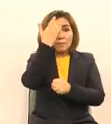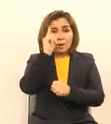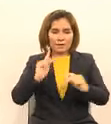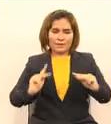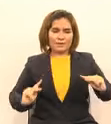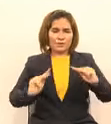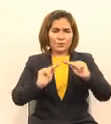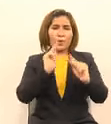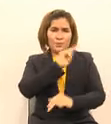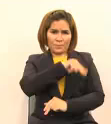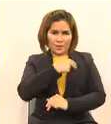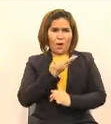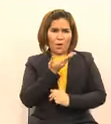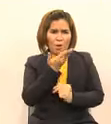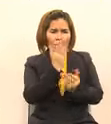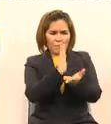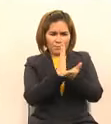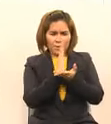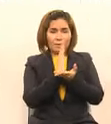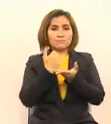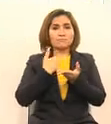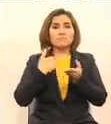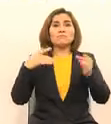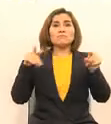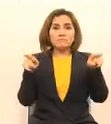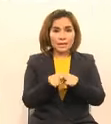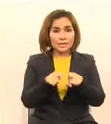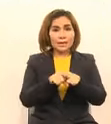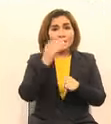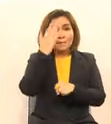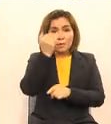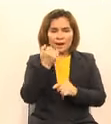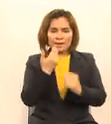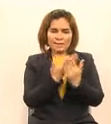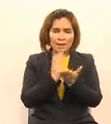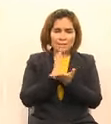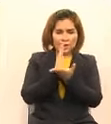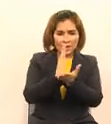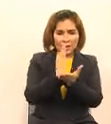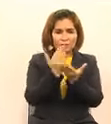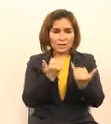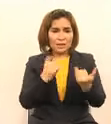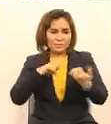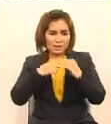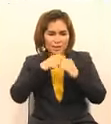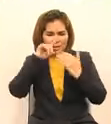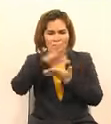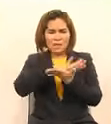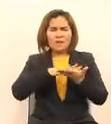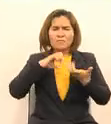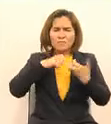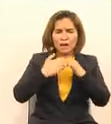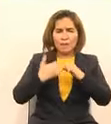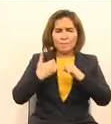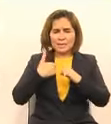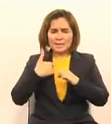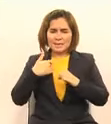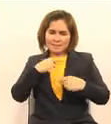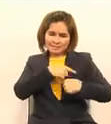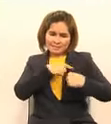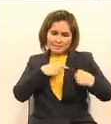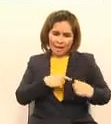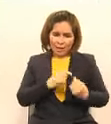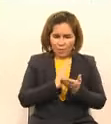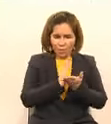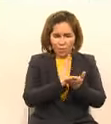ราก็มีการรับบริจาคอยู่แล้วเหมือนกันนะครับเพราะเรามองว่าการรับบริจาคในช่วงเวลาวิกฤตแบบนี้มันเป็นการแสดงน้ำใจ